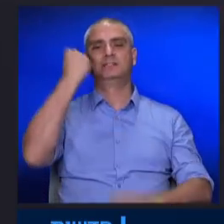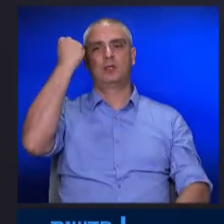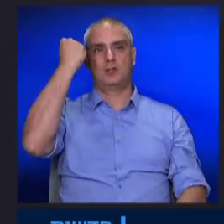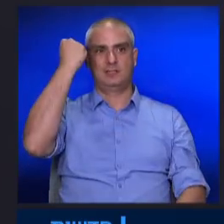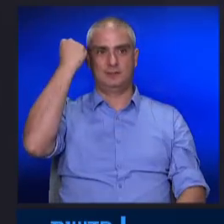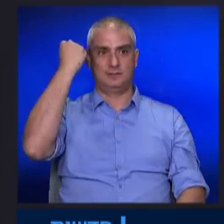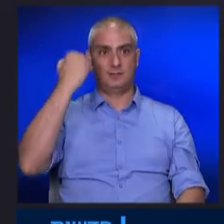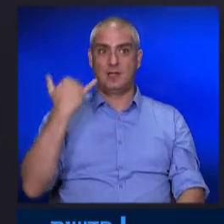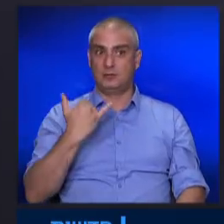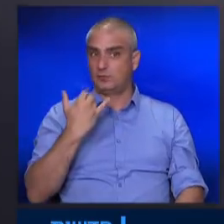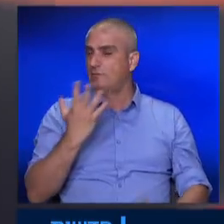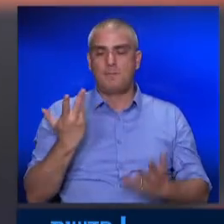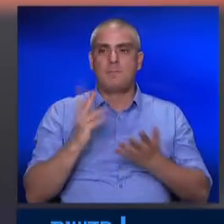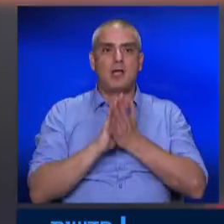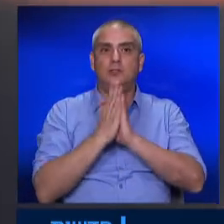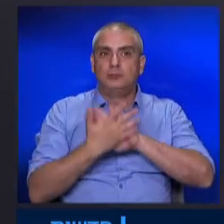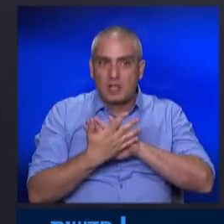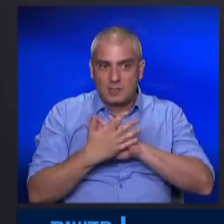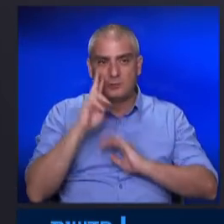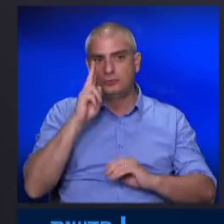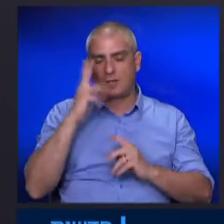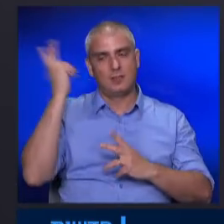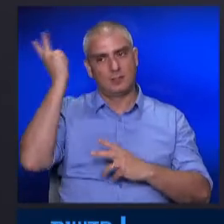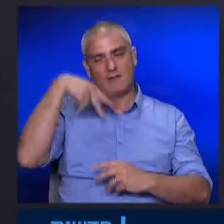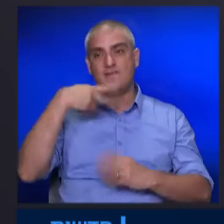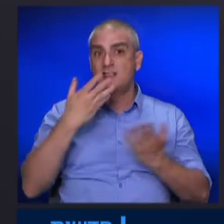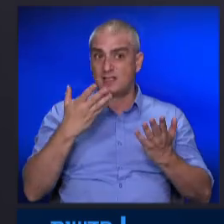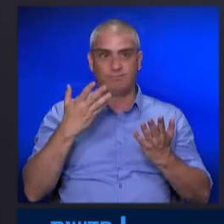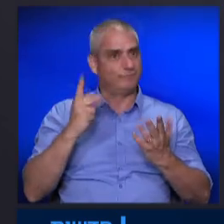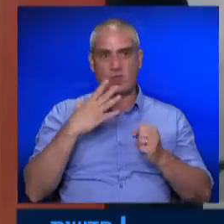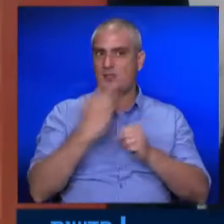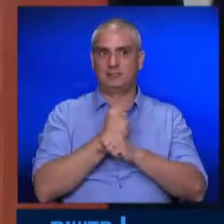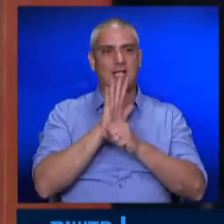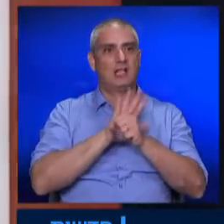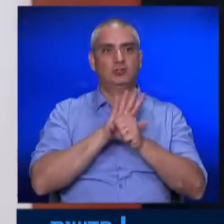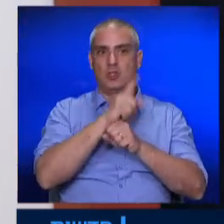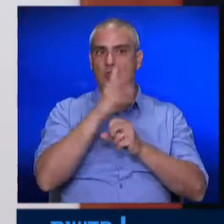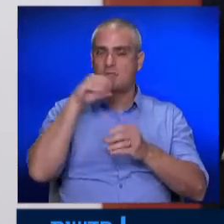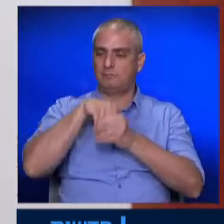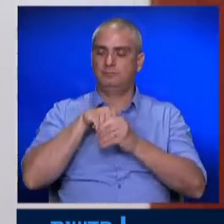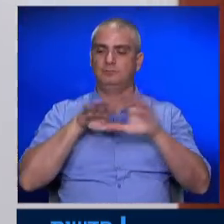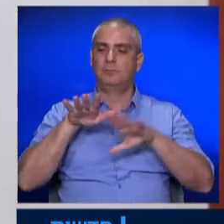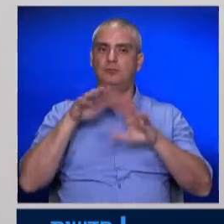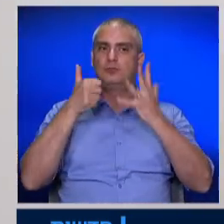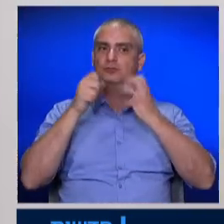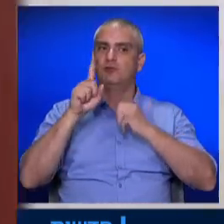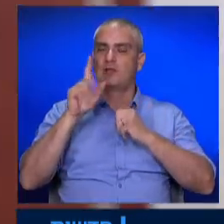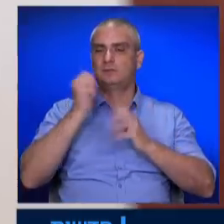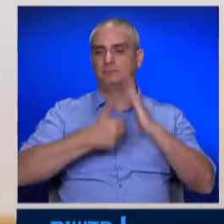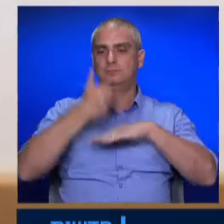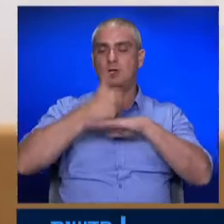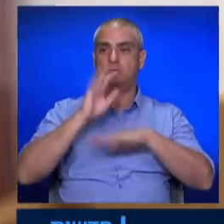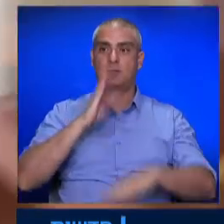הציונית. אז מה בעצם השתנה? אצל שקד חלחלה ההבנה שלא תצליח לשכנע אותם להיכנס לממשלת 61